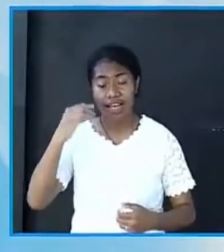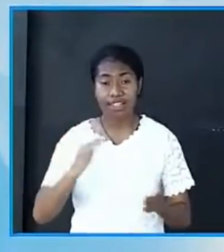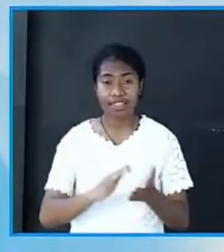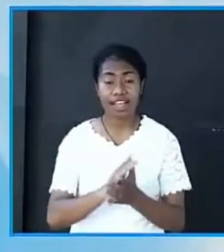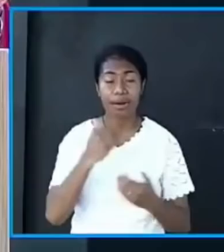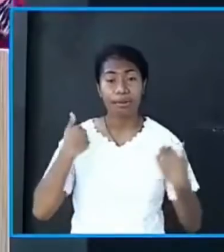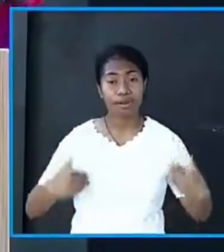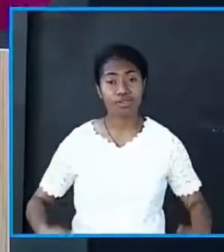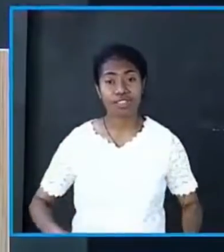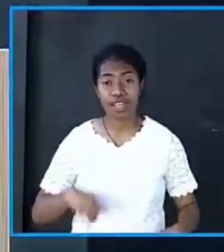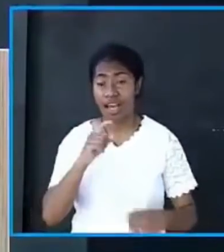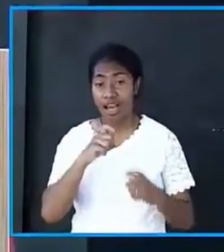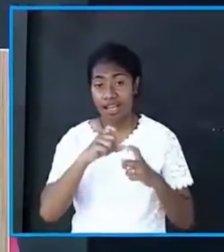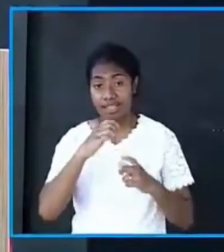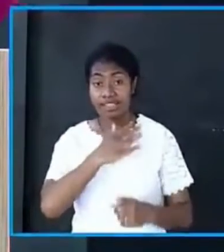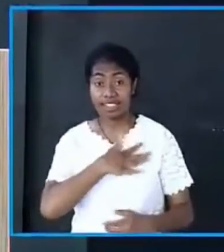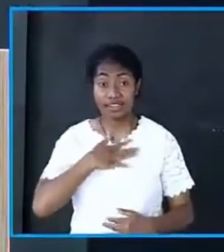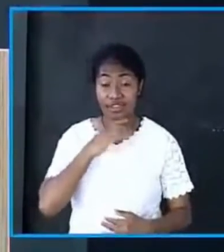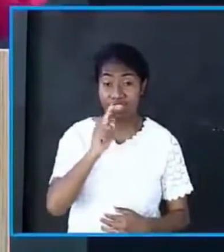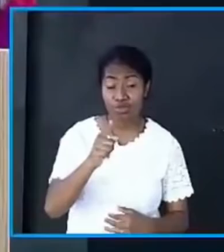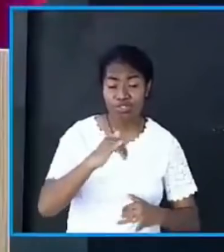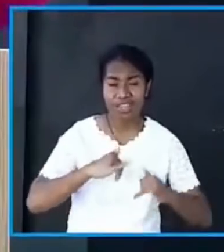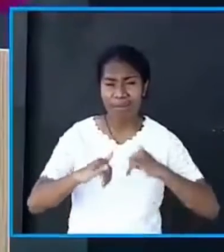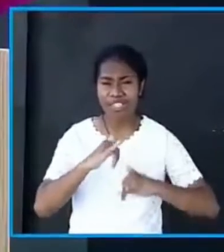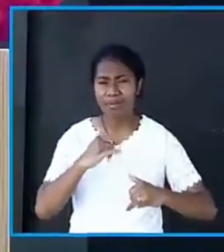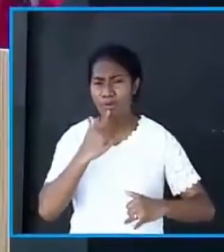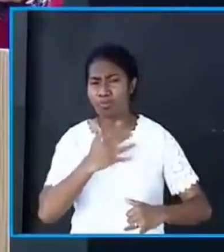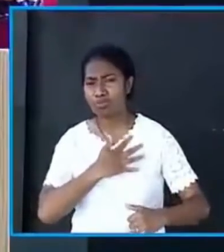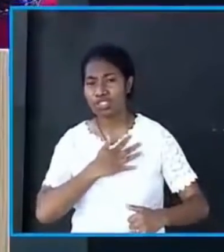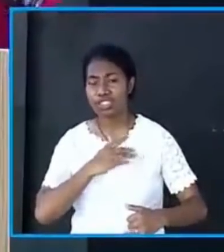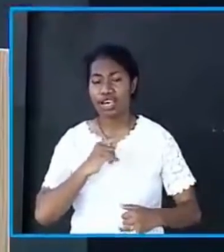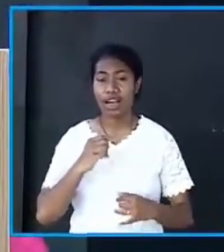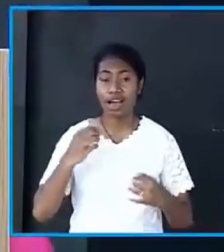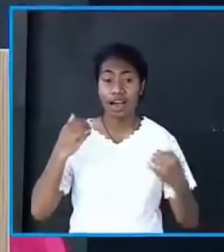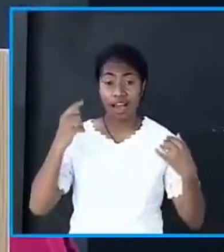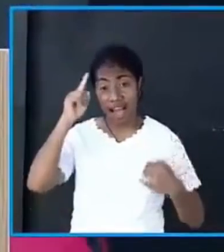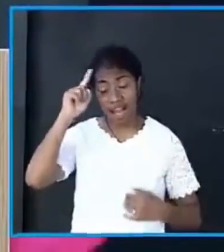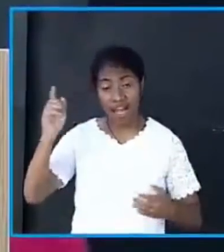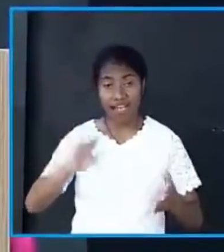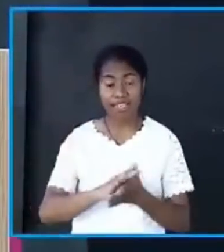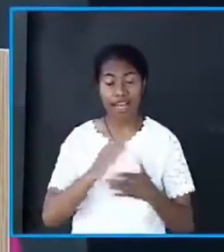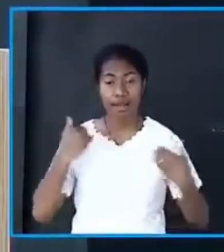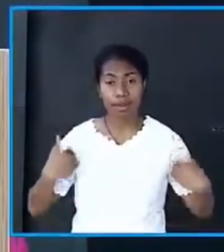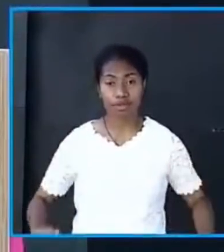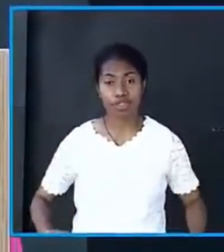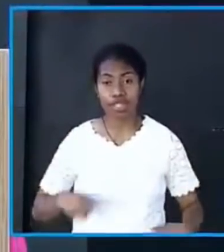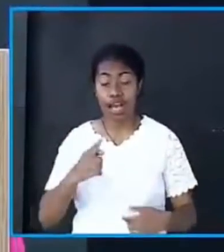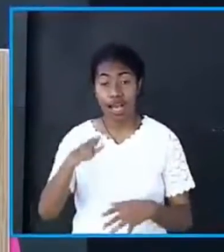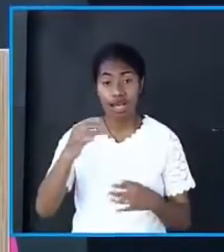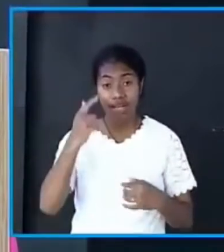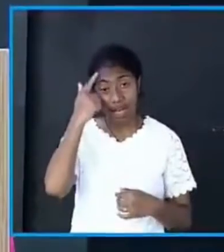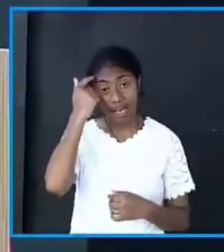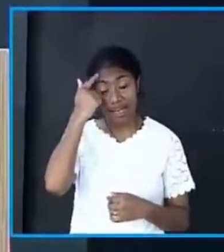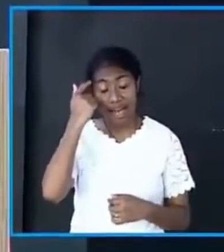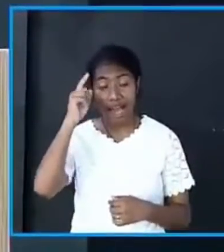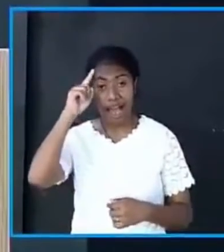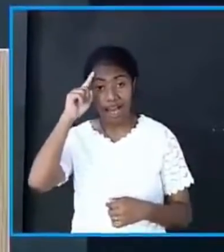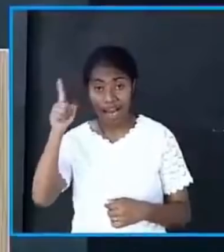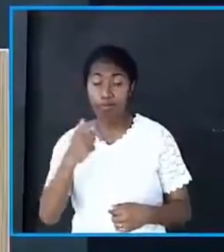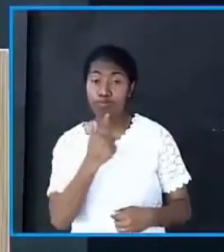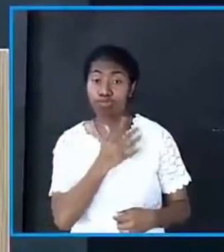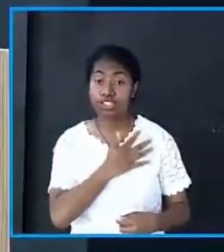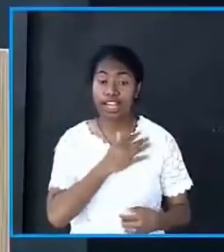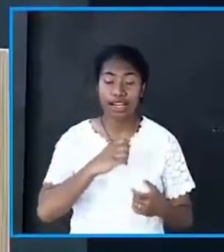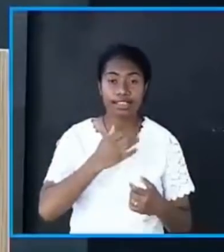sifat rohani yang sama-sama dimiliki oleh anak dan manusia karena Allah punya sifat itu maka